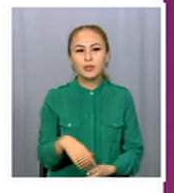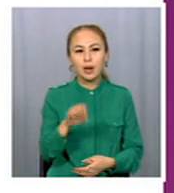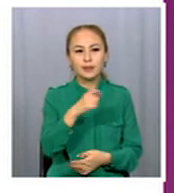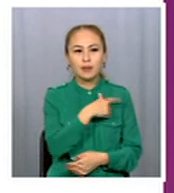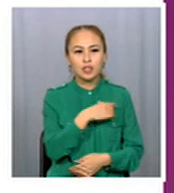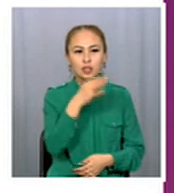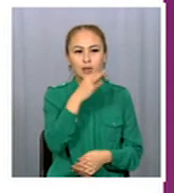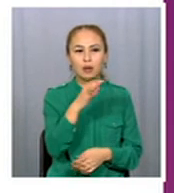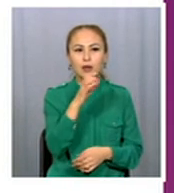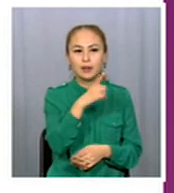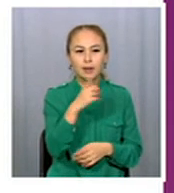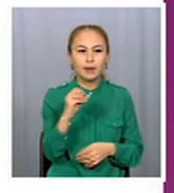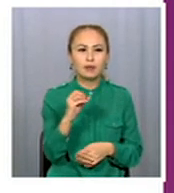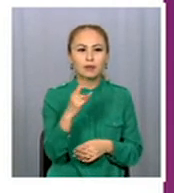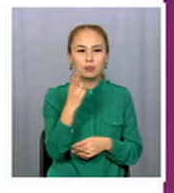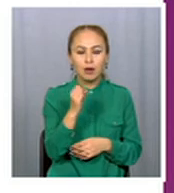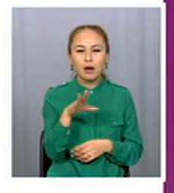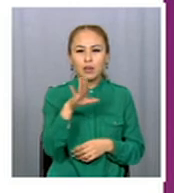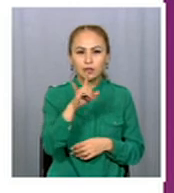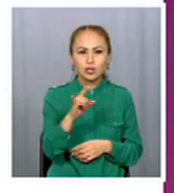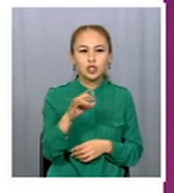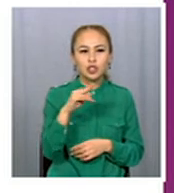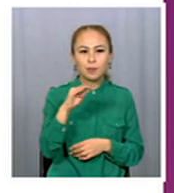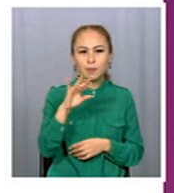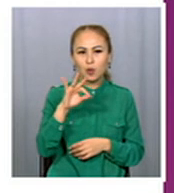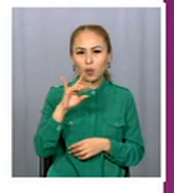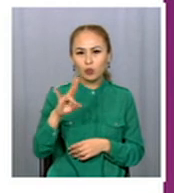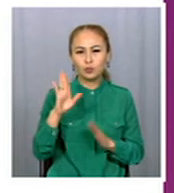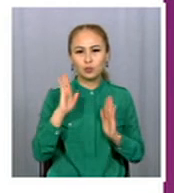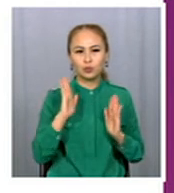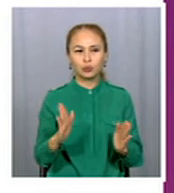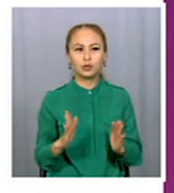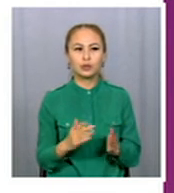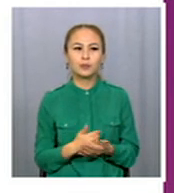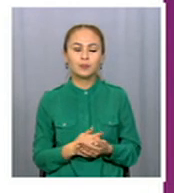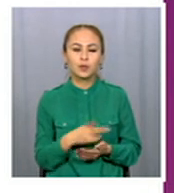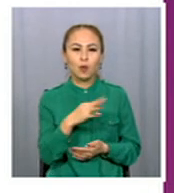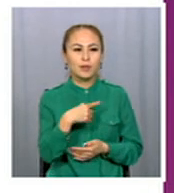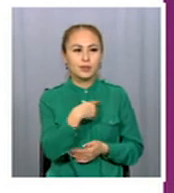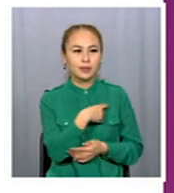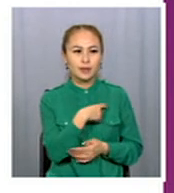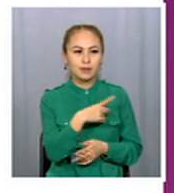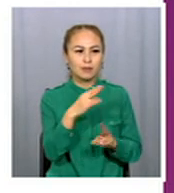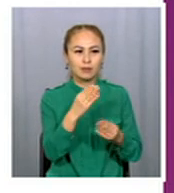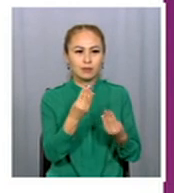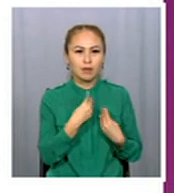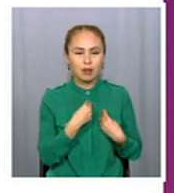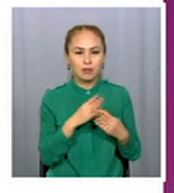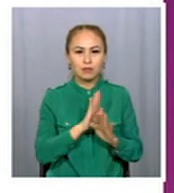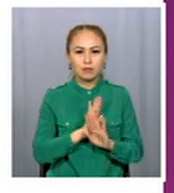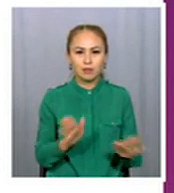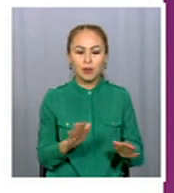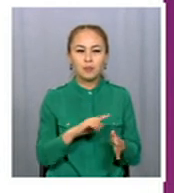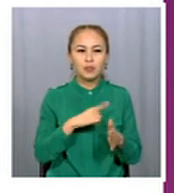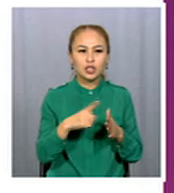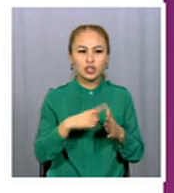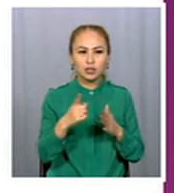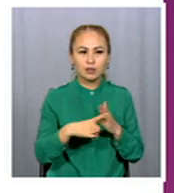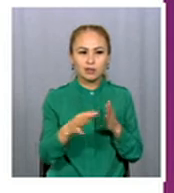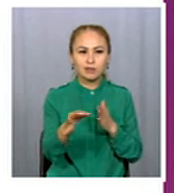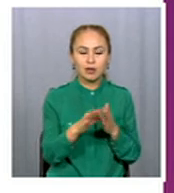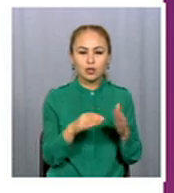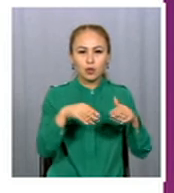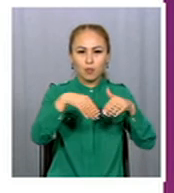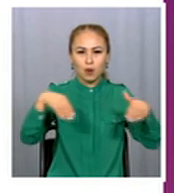тренер скажет, эге, да ты чемпионом будешь. Но тренер не дал перчаток. Он выстроил нас по